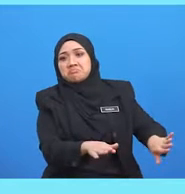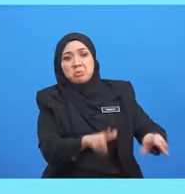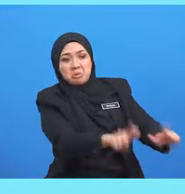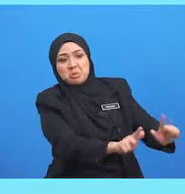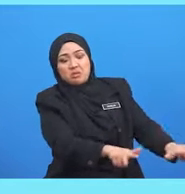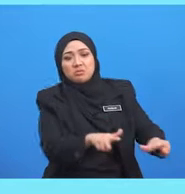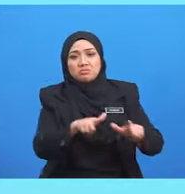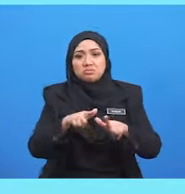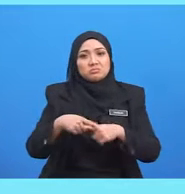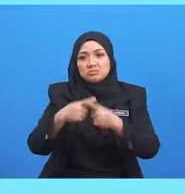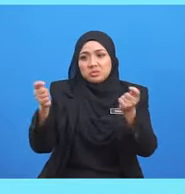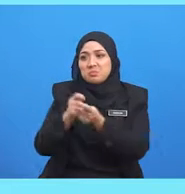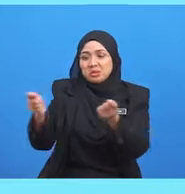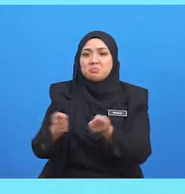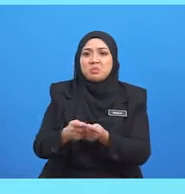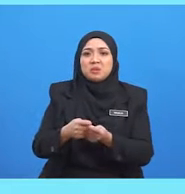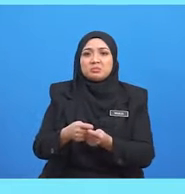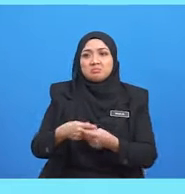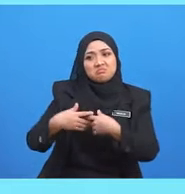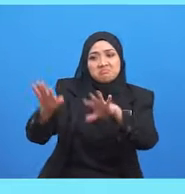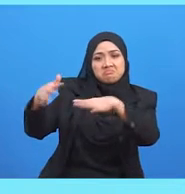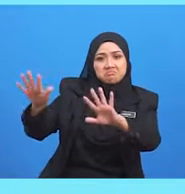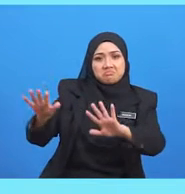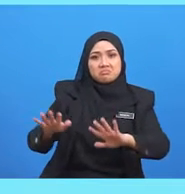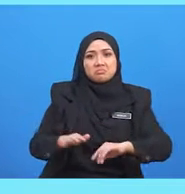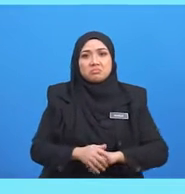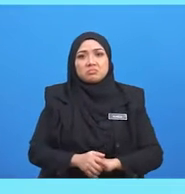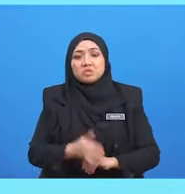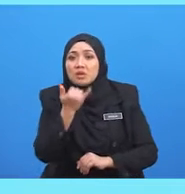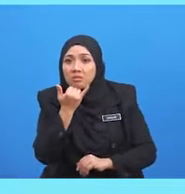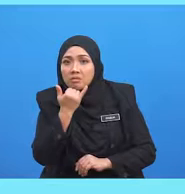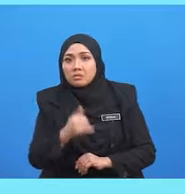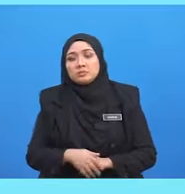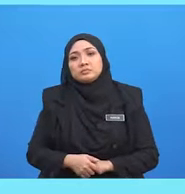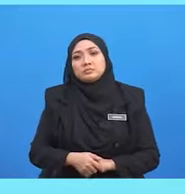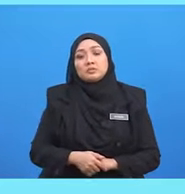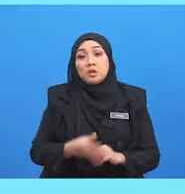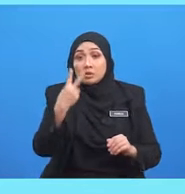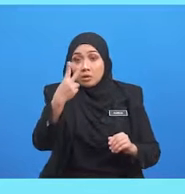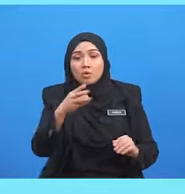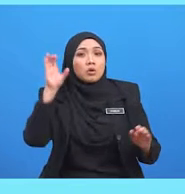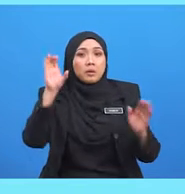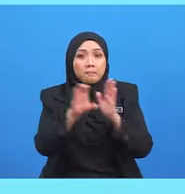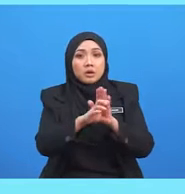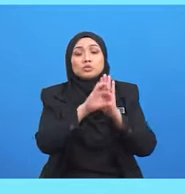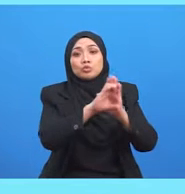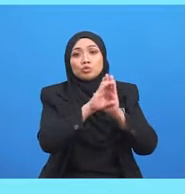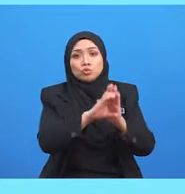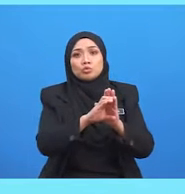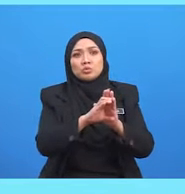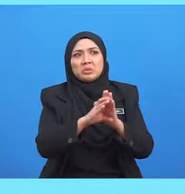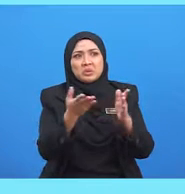atau merendah-rendahkannya. Murid-murid semua, kalau dilihat daripada contoh-contoh di